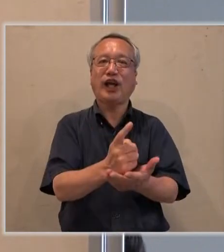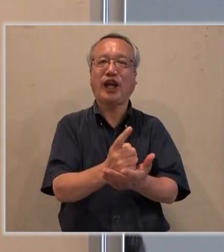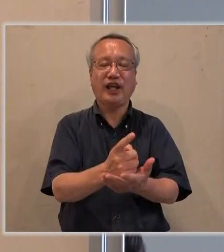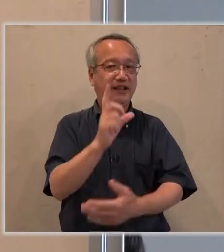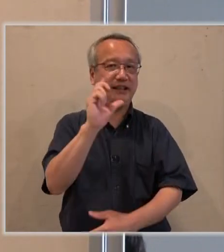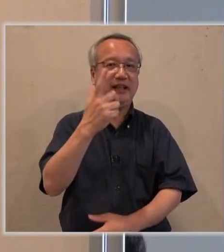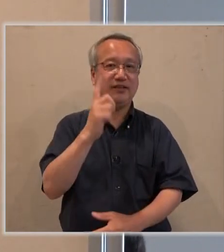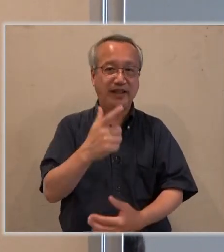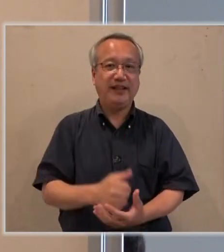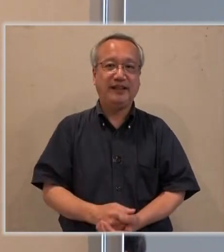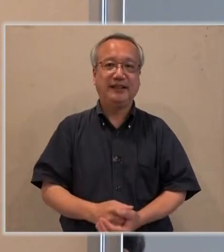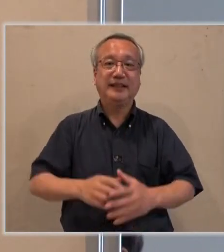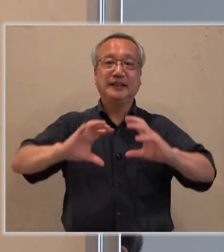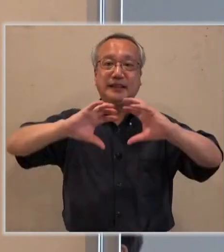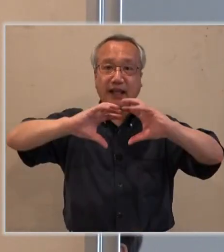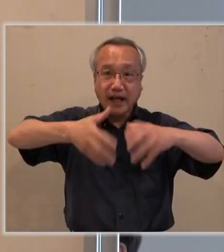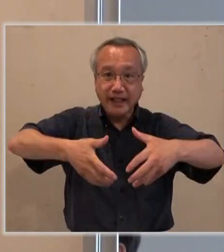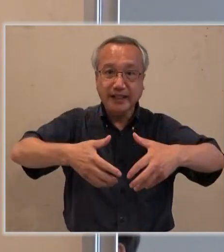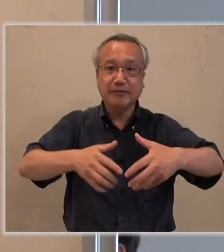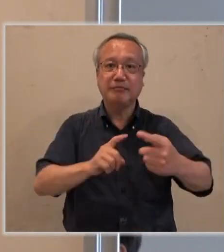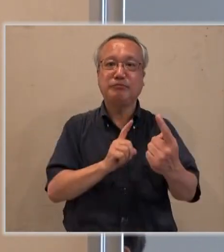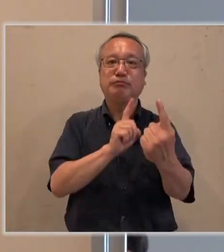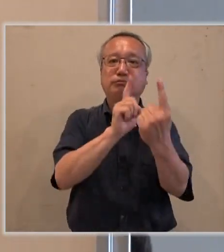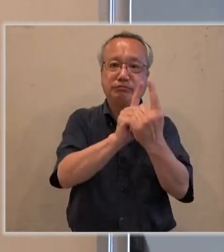のではなく、世界への扉でした。